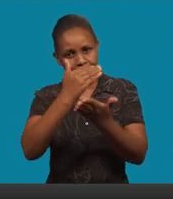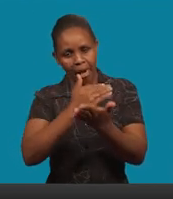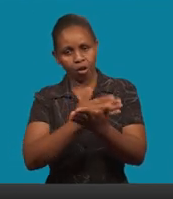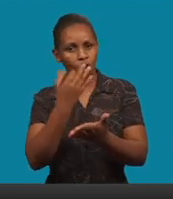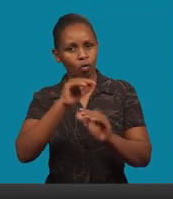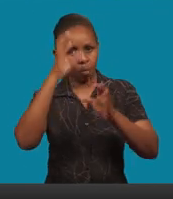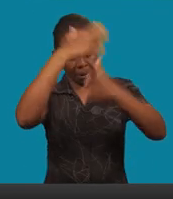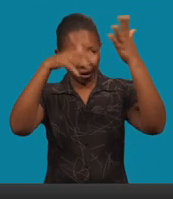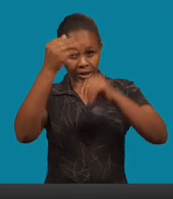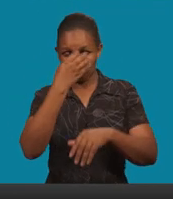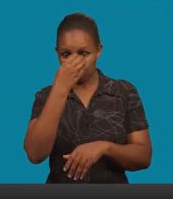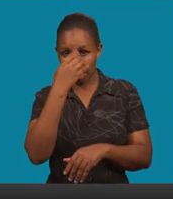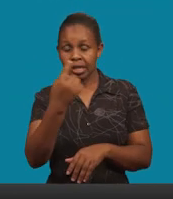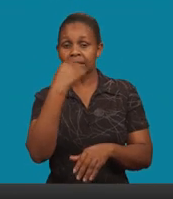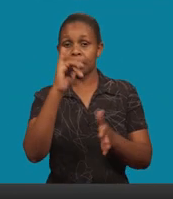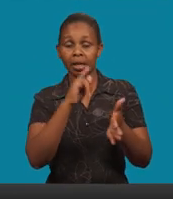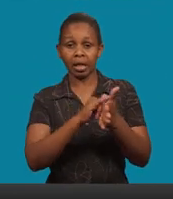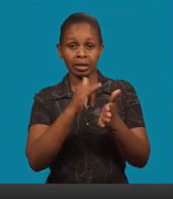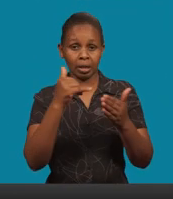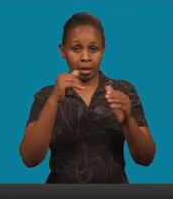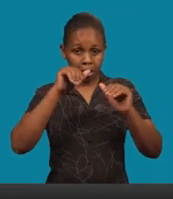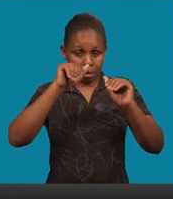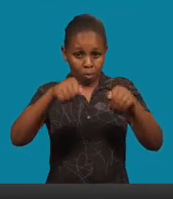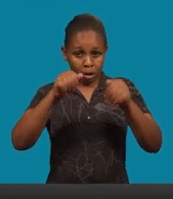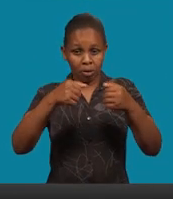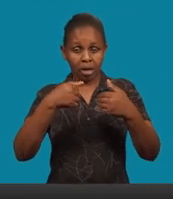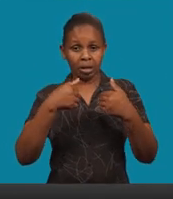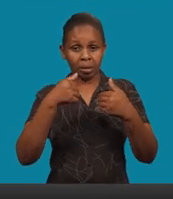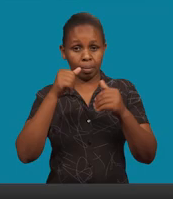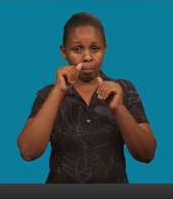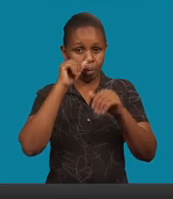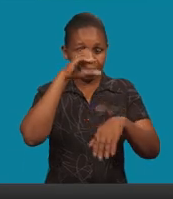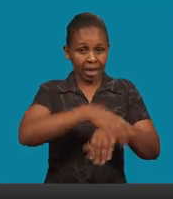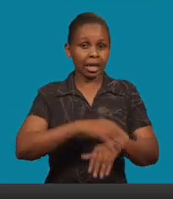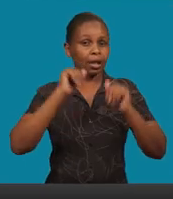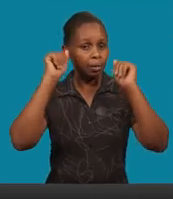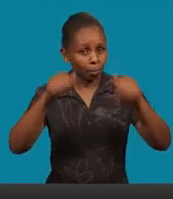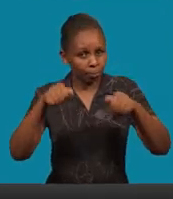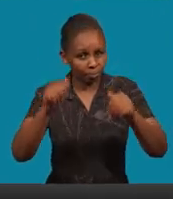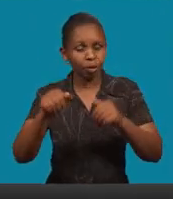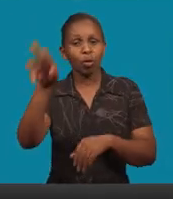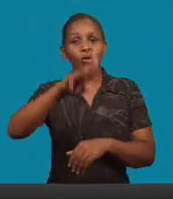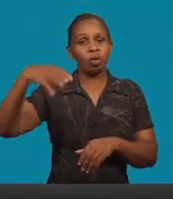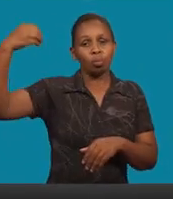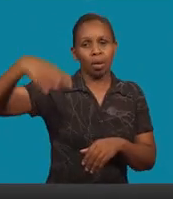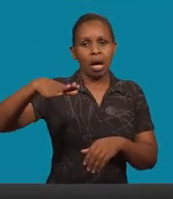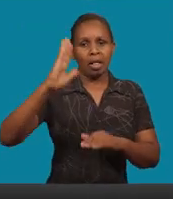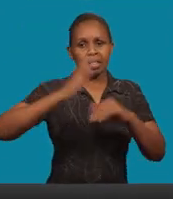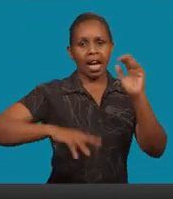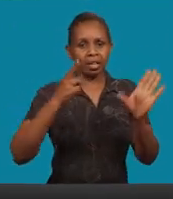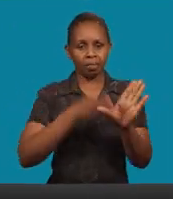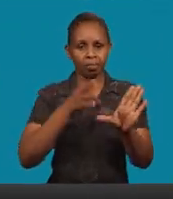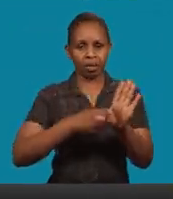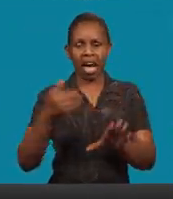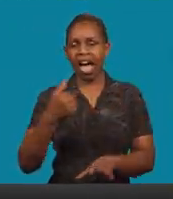katika mipango ya Rais William Ruto, akisema kuwa serikali inabuni mradi ambapo waendeshaji bodaboda watapata pikipiki zinazotumia umeme